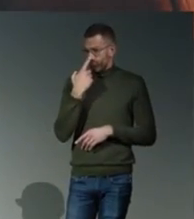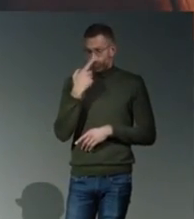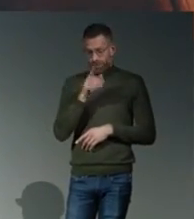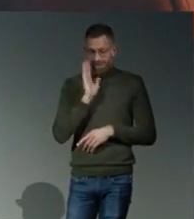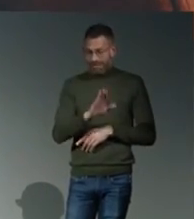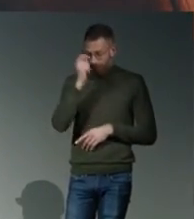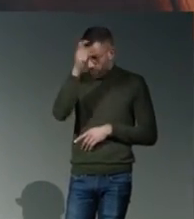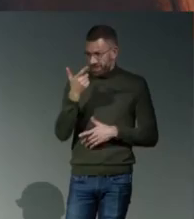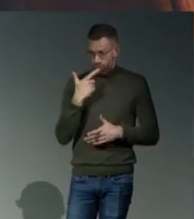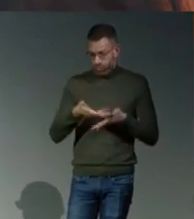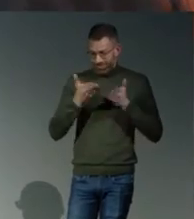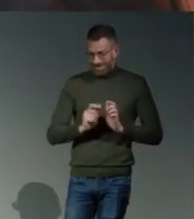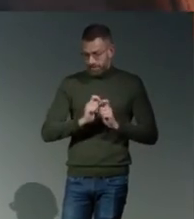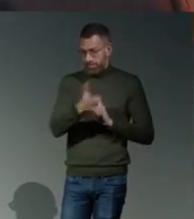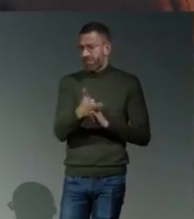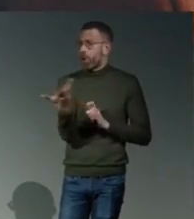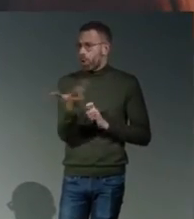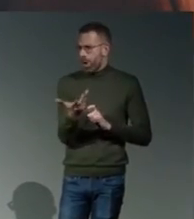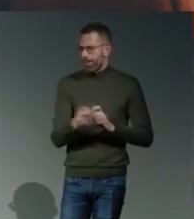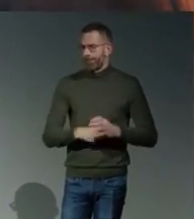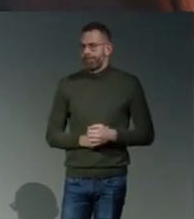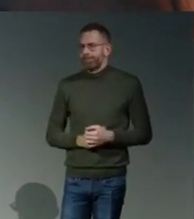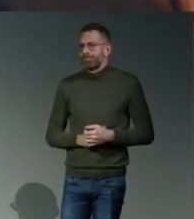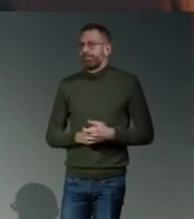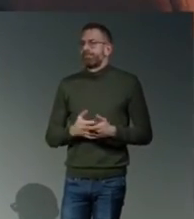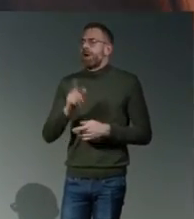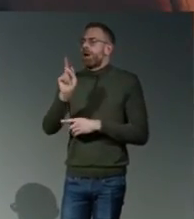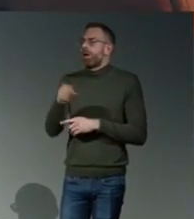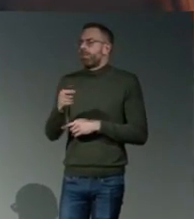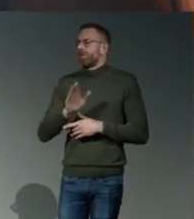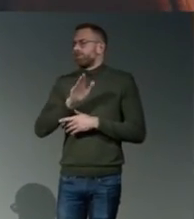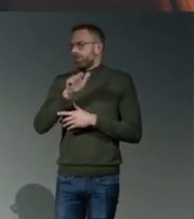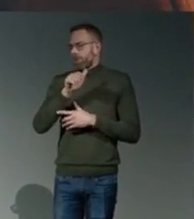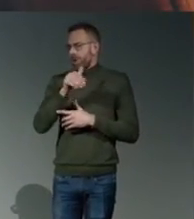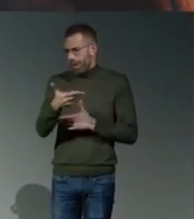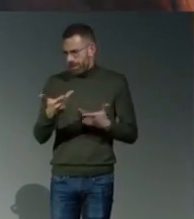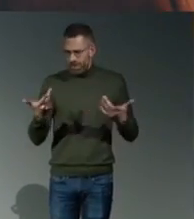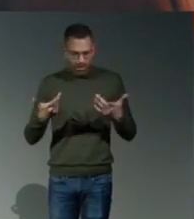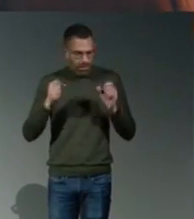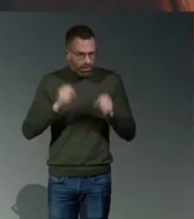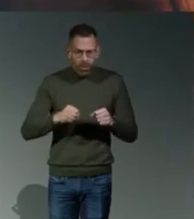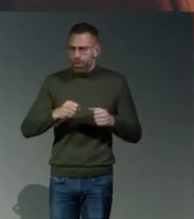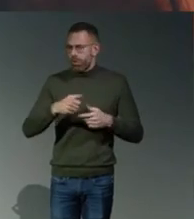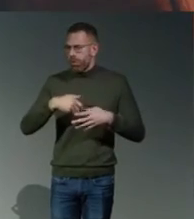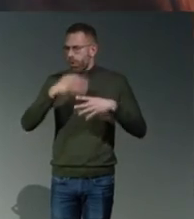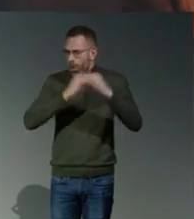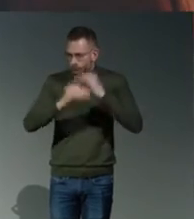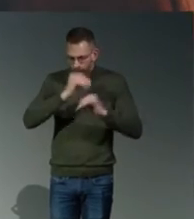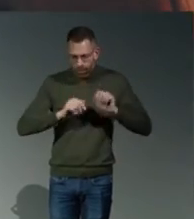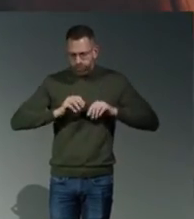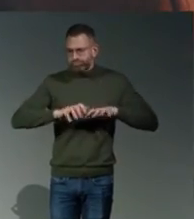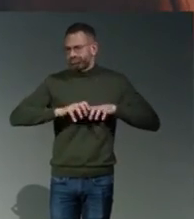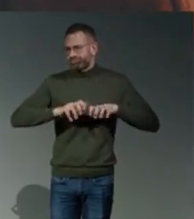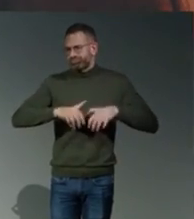les options de l'action. Et évidemment qu'après, on peut rédiger des programmes, etc., de manière